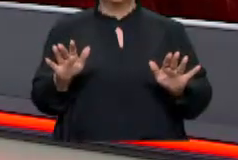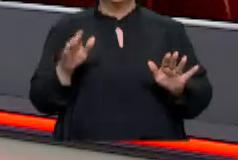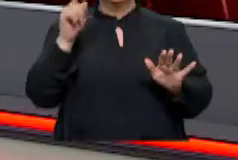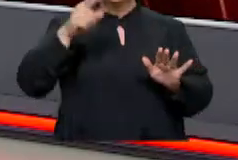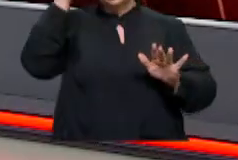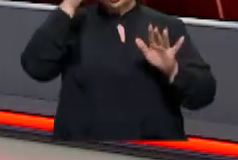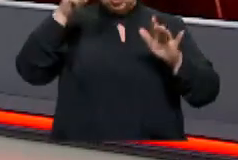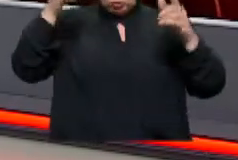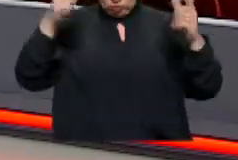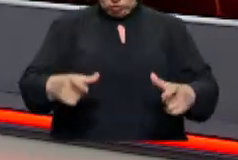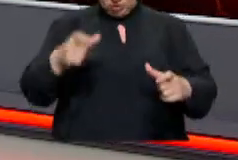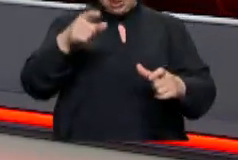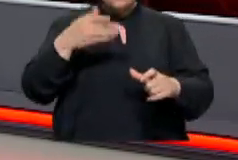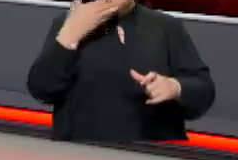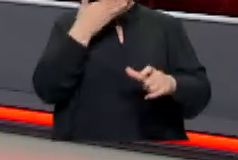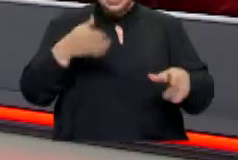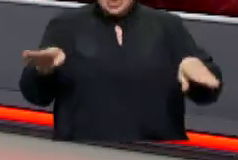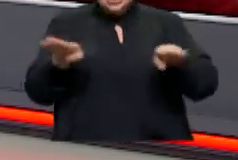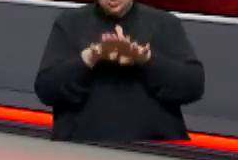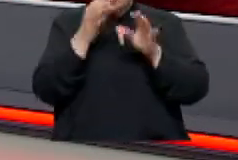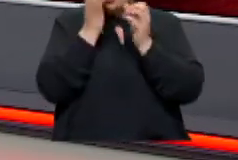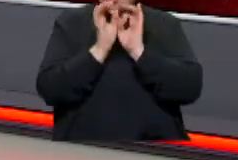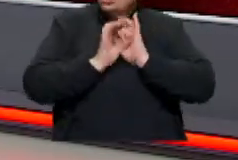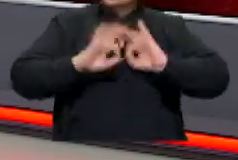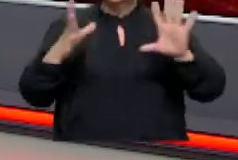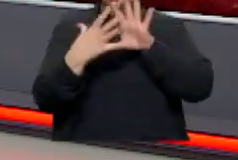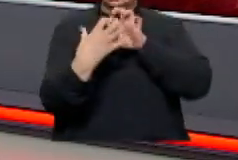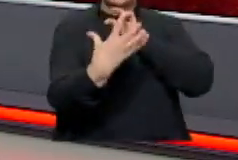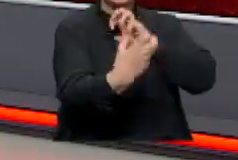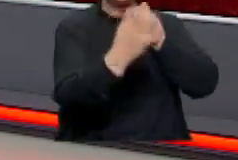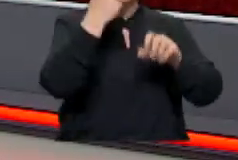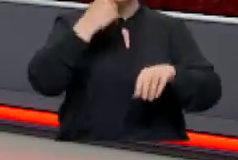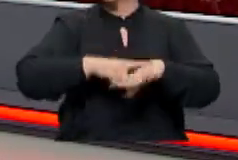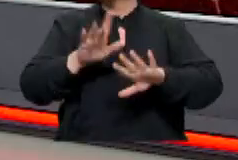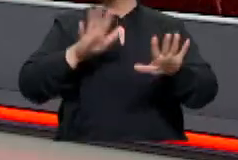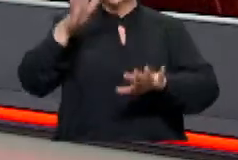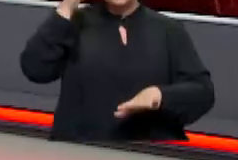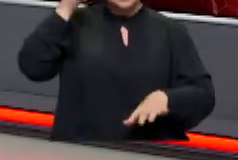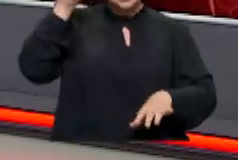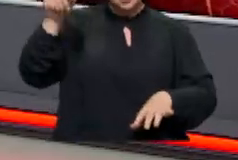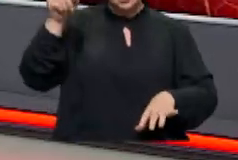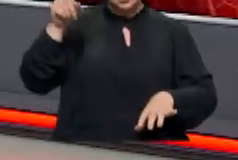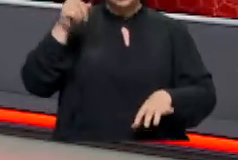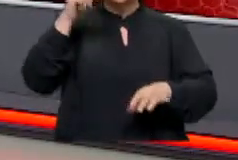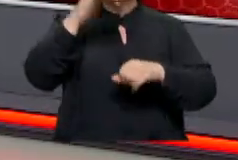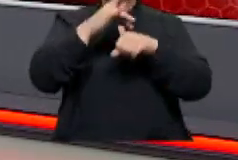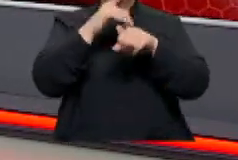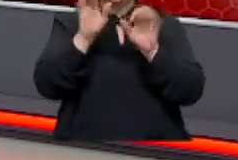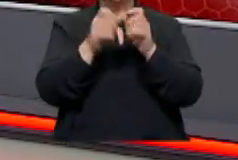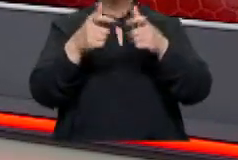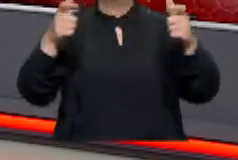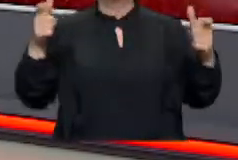Bu ülkede fırsat eşitliğinin yarattığı olağanüstü etki inanılmazdı. Amerika'dan bahsediyor. Bir ülke öyle